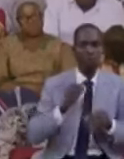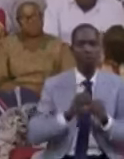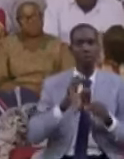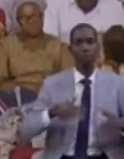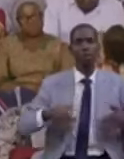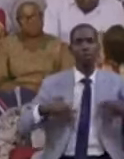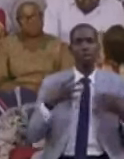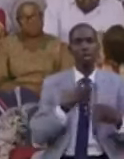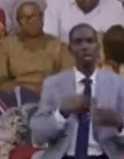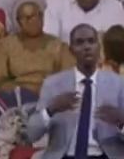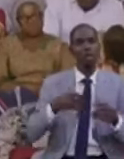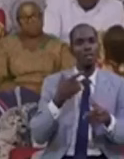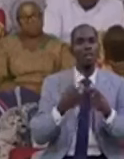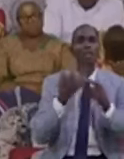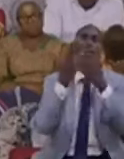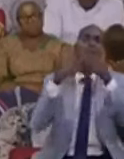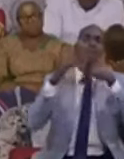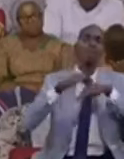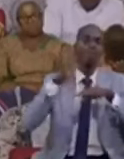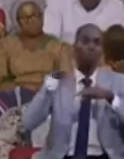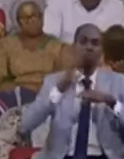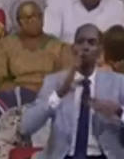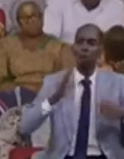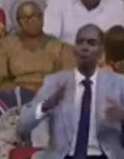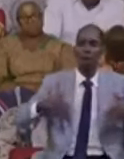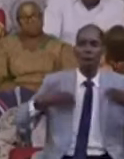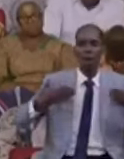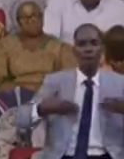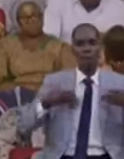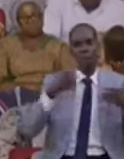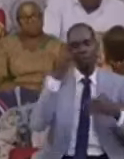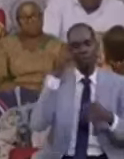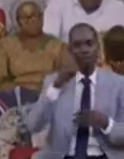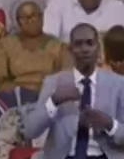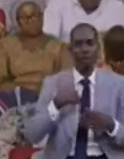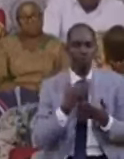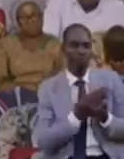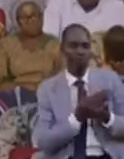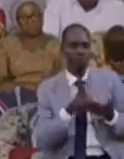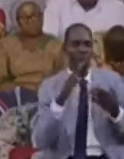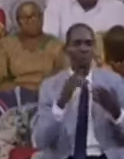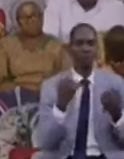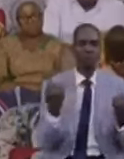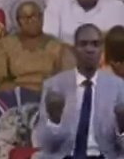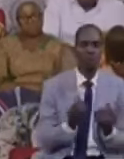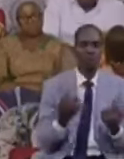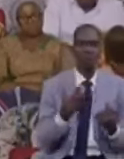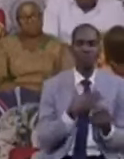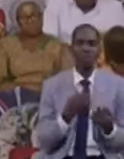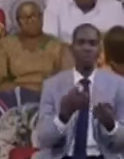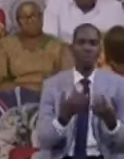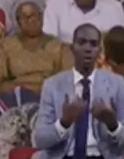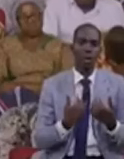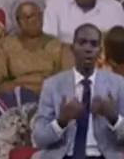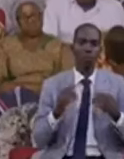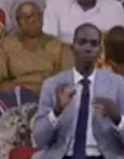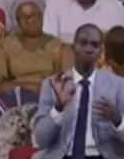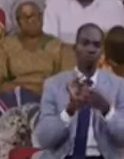sera content parce que tu t'es détourné du péché et tu es venu au